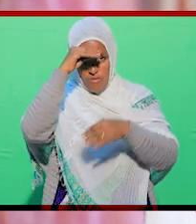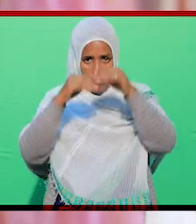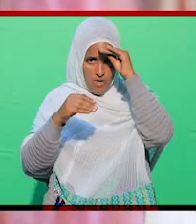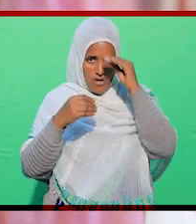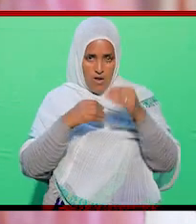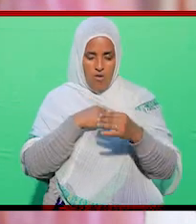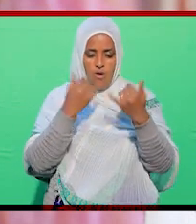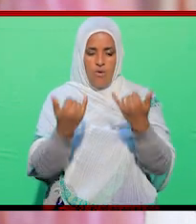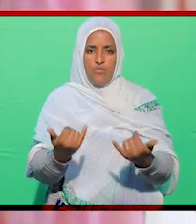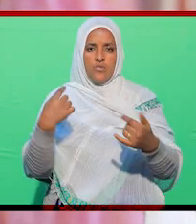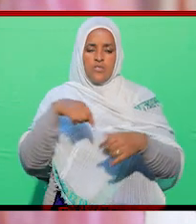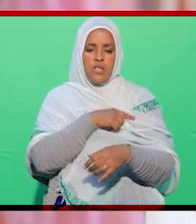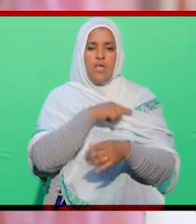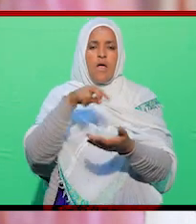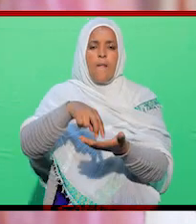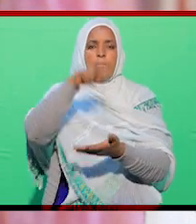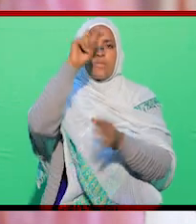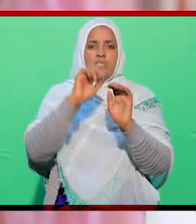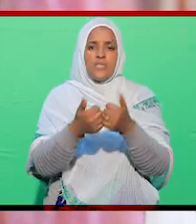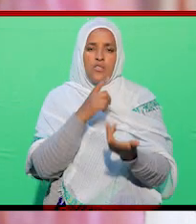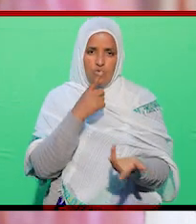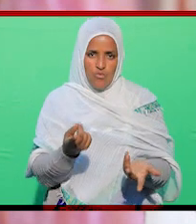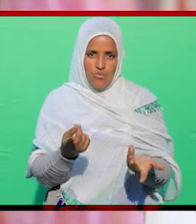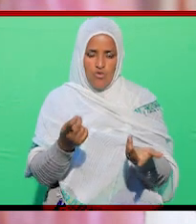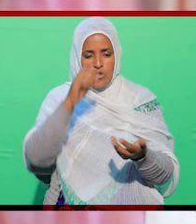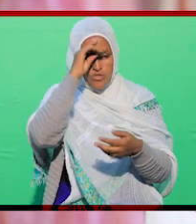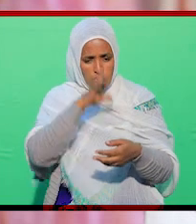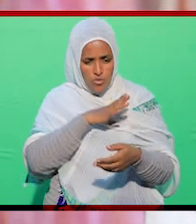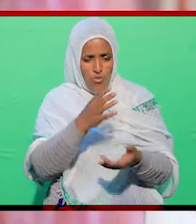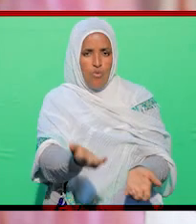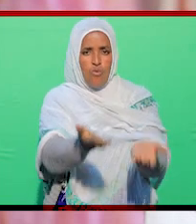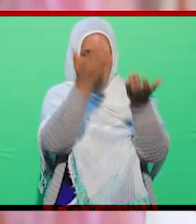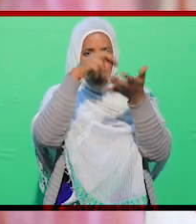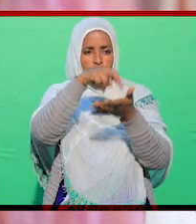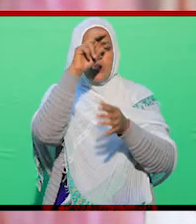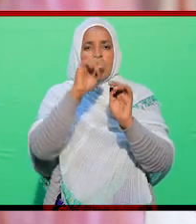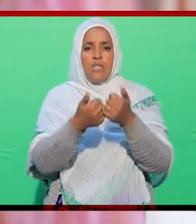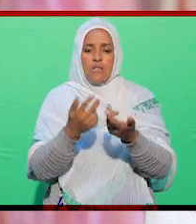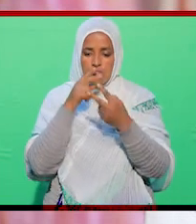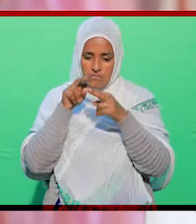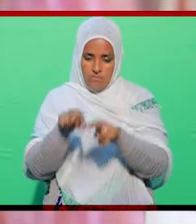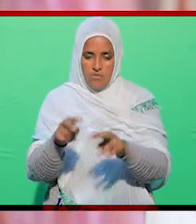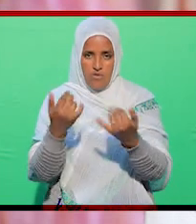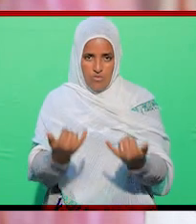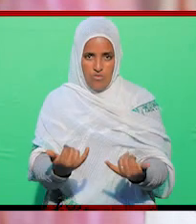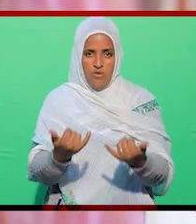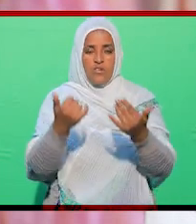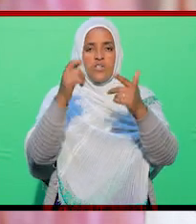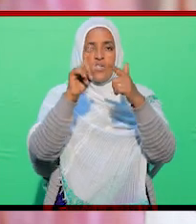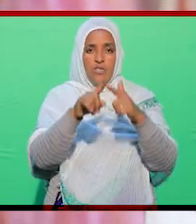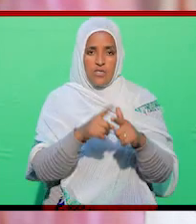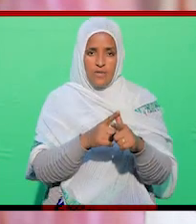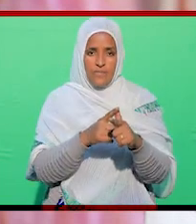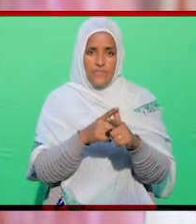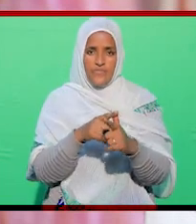ስለሆነ እየተማርን ያለነው። አሁን ደግሞ ስለ እኛ መነሳት፣ ስለ ሰዎች መነሳት